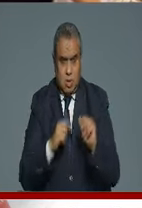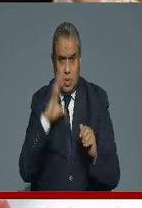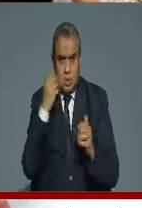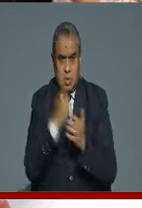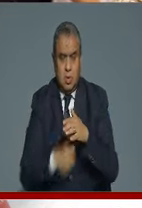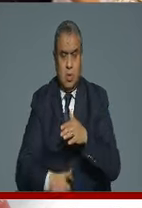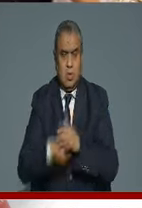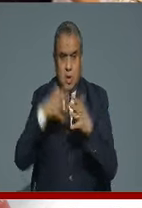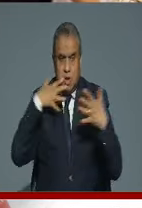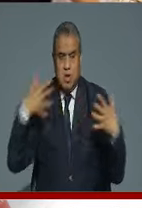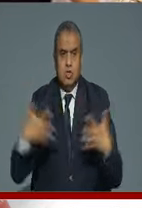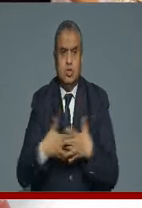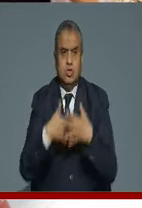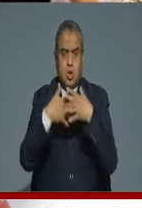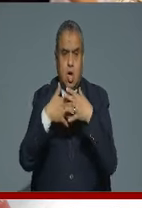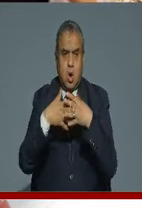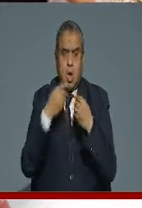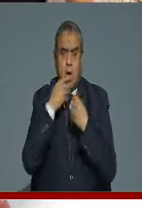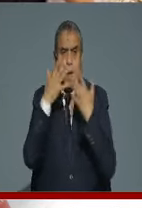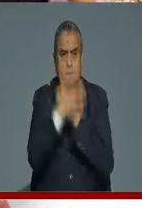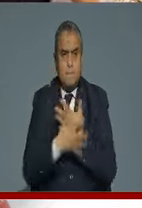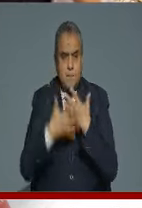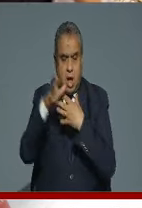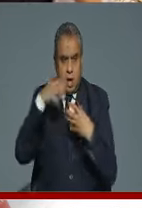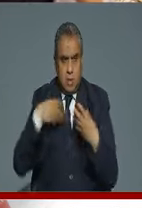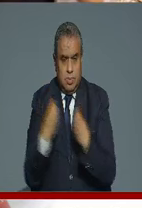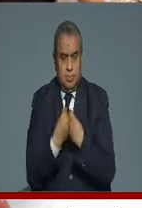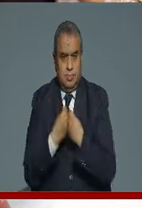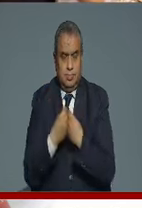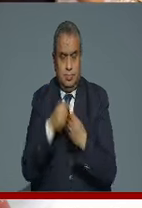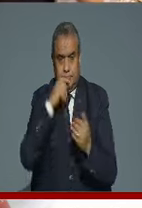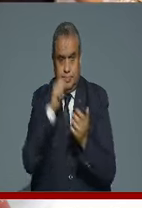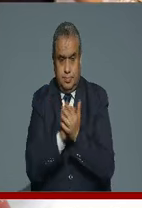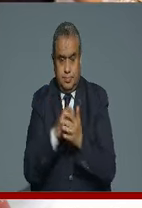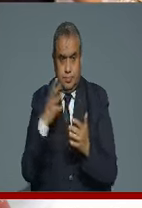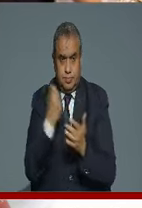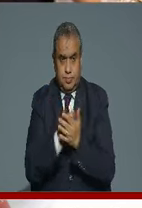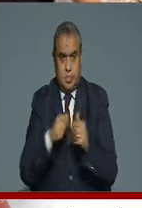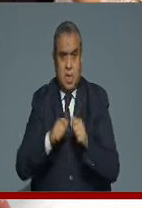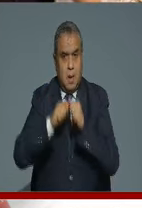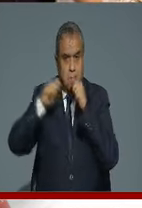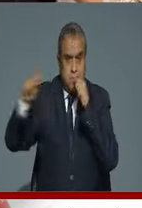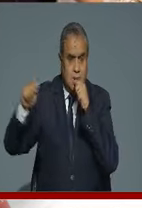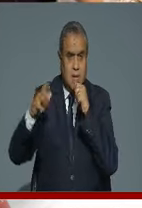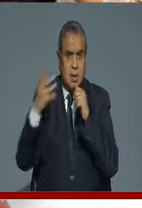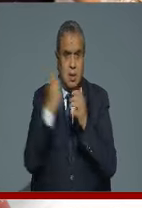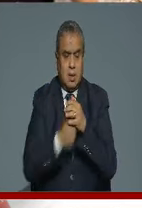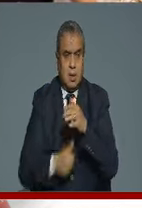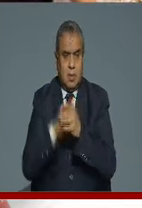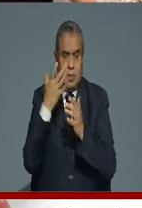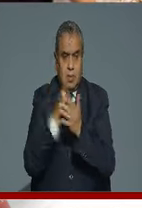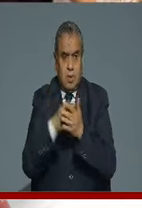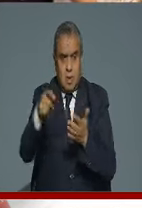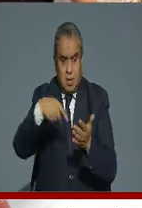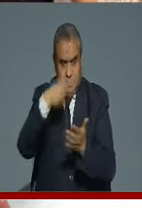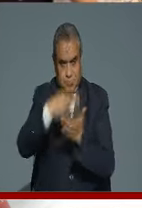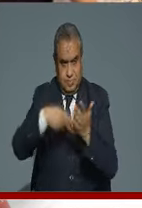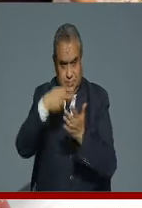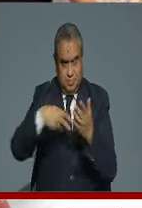الشراكة وشكل المشروع اللي إحنا بنتكلم فيه بمساحته، حتى بالإجراءات اللي هتتعمل